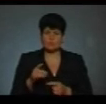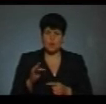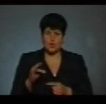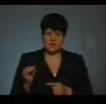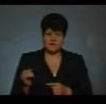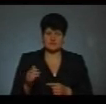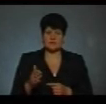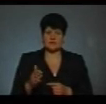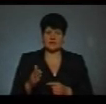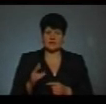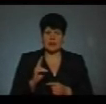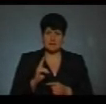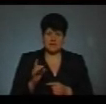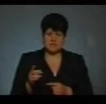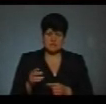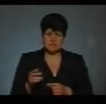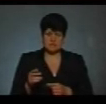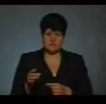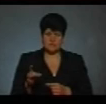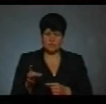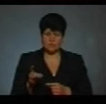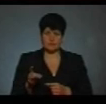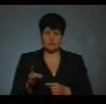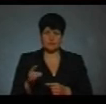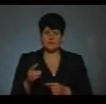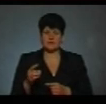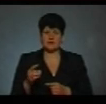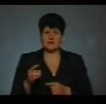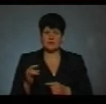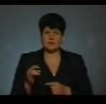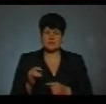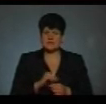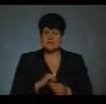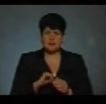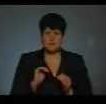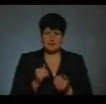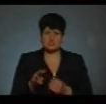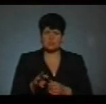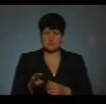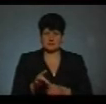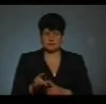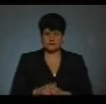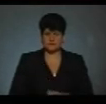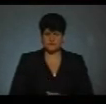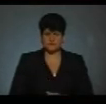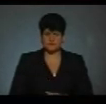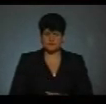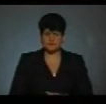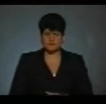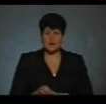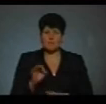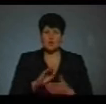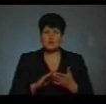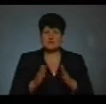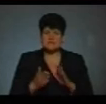Зборівській філії, Кременецькій філії обласного центру зайнятості, найменше у Монастириській. Про